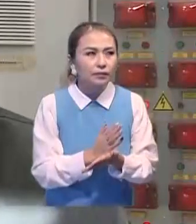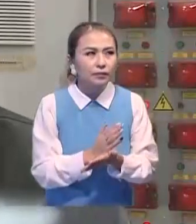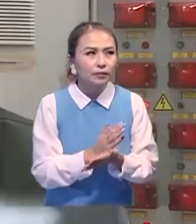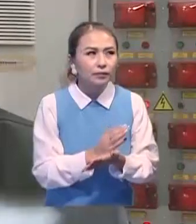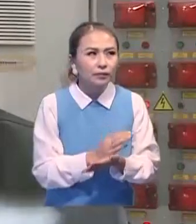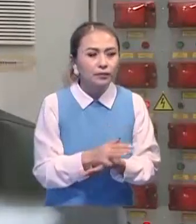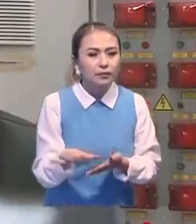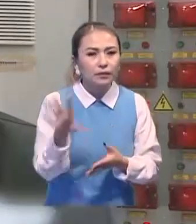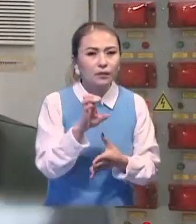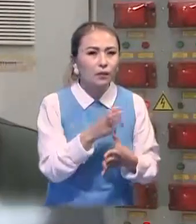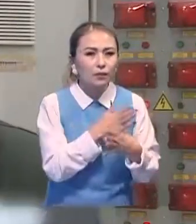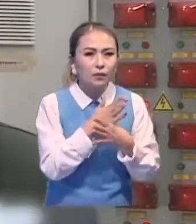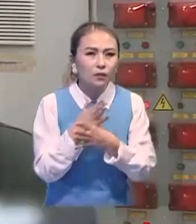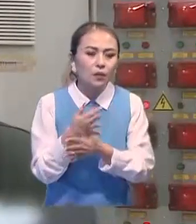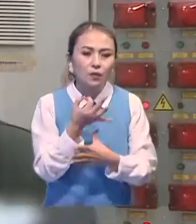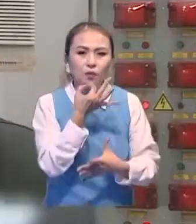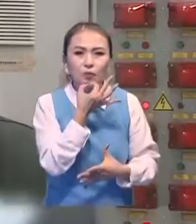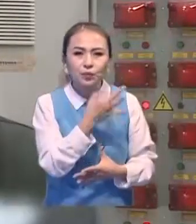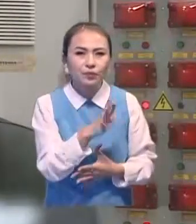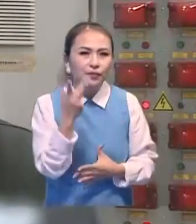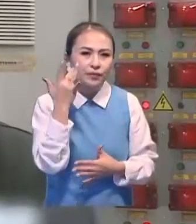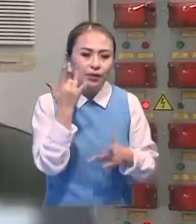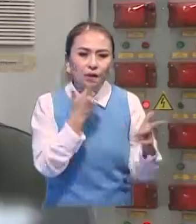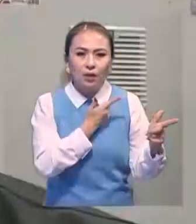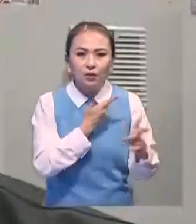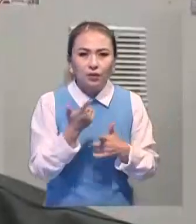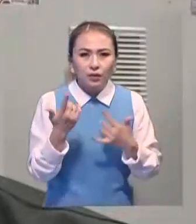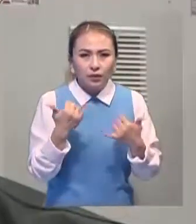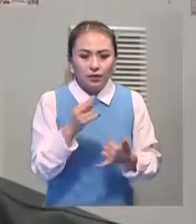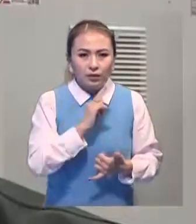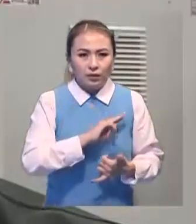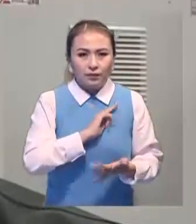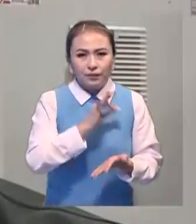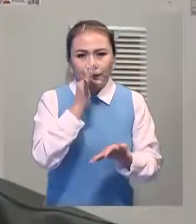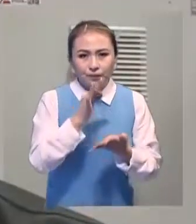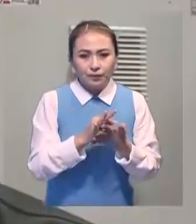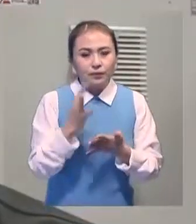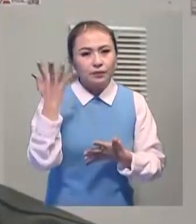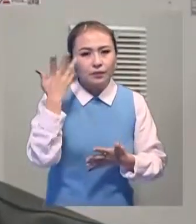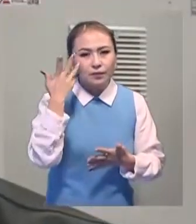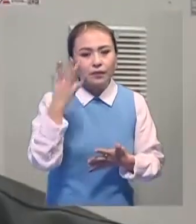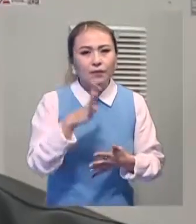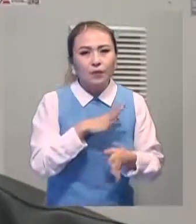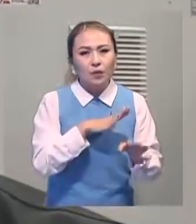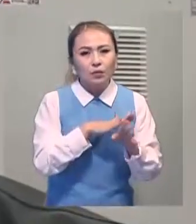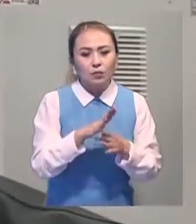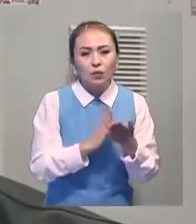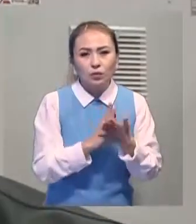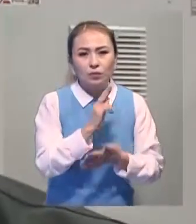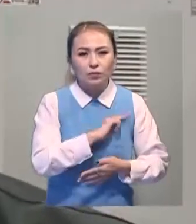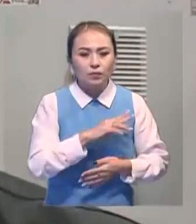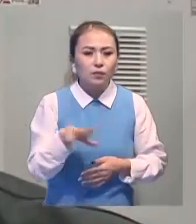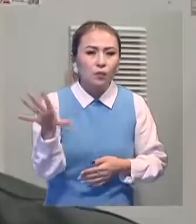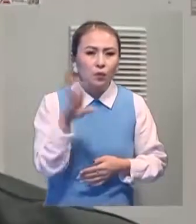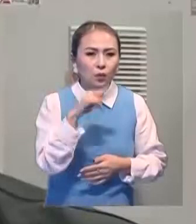любую помощь всегда. Сергей үнемі көмектесуге дайын тұрады. Жұмысына өте жауапты. Бізде істегеніне аса көп болмаса да, қазір бәрін